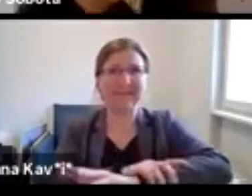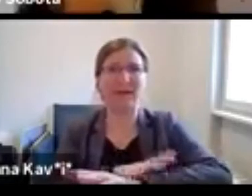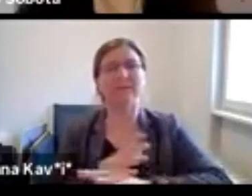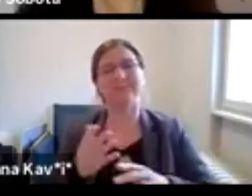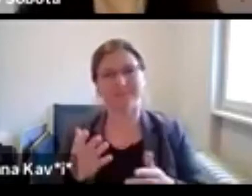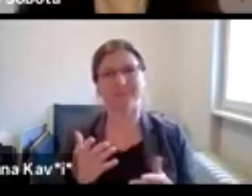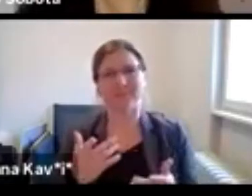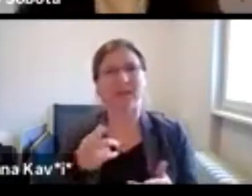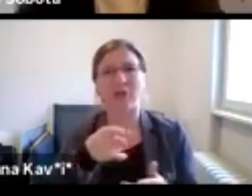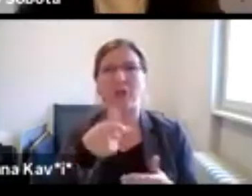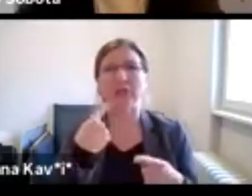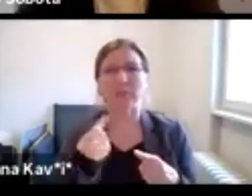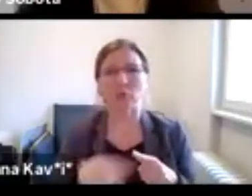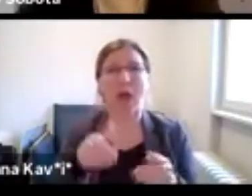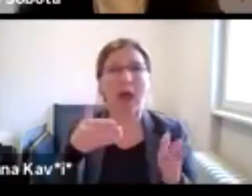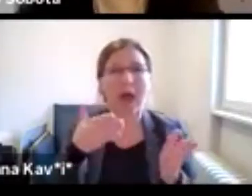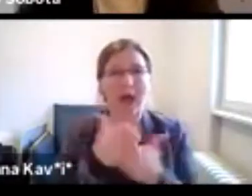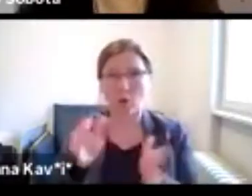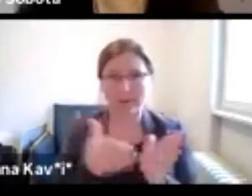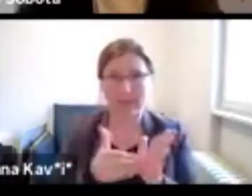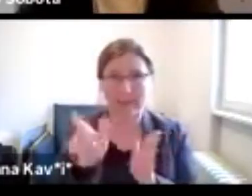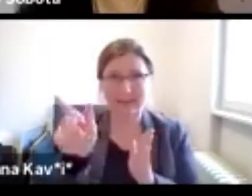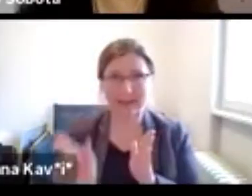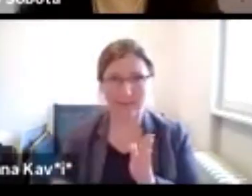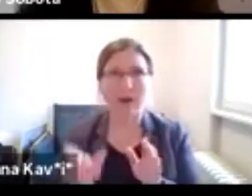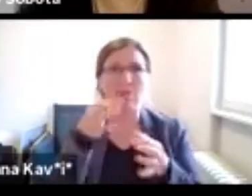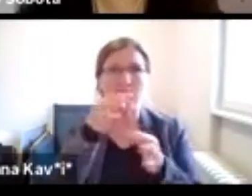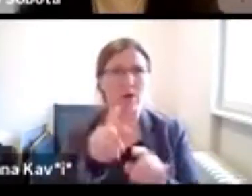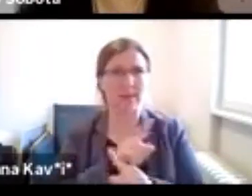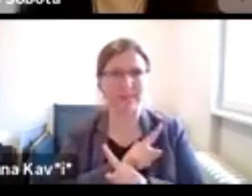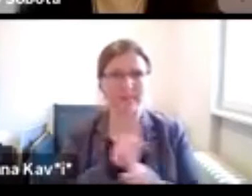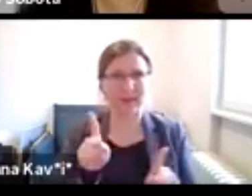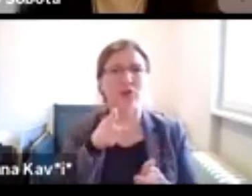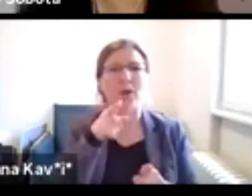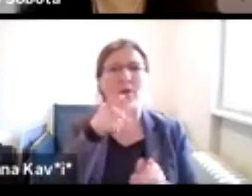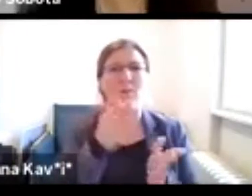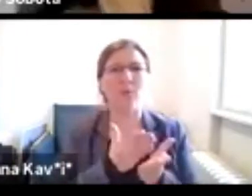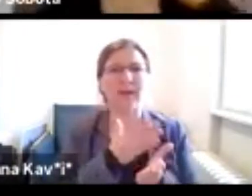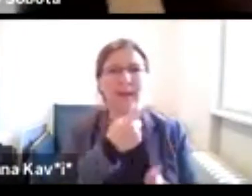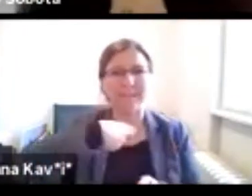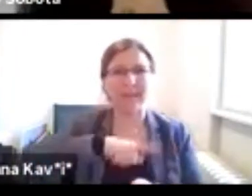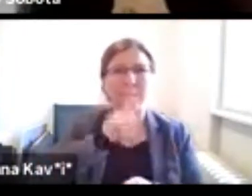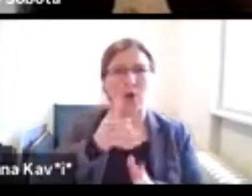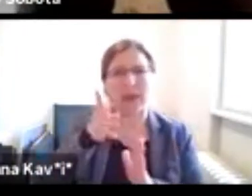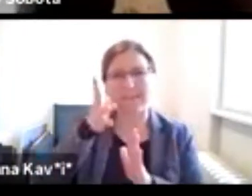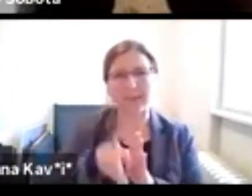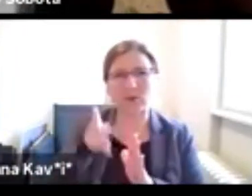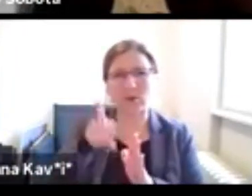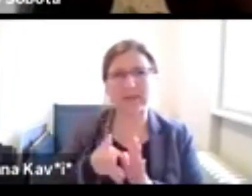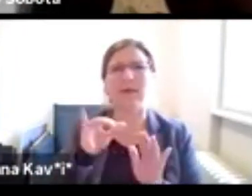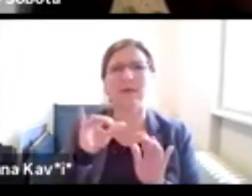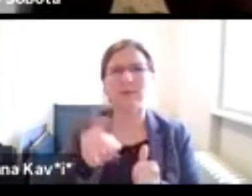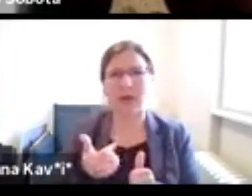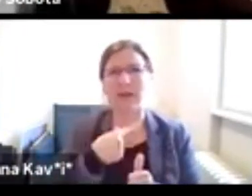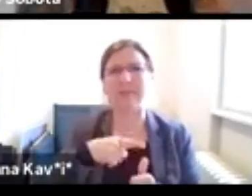Ali velim, stoga treba dakle, procijeniti u kojem opsegu i u kojim segmentima je baš toj osobi potrebna